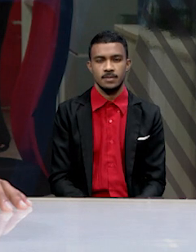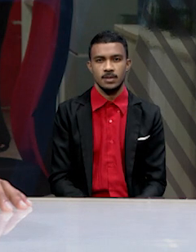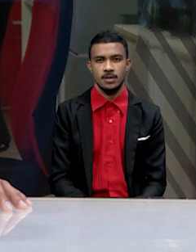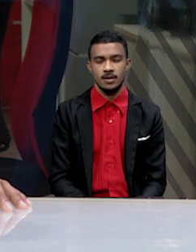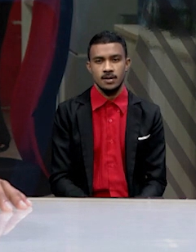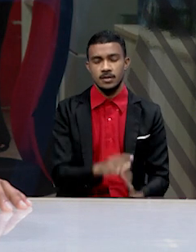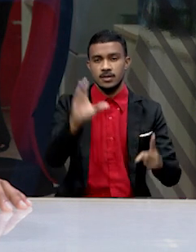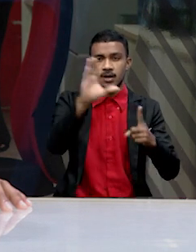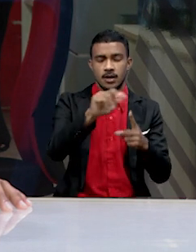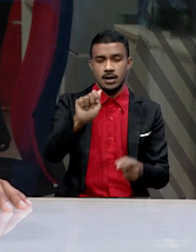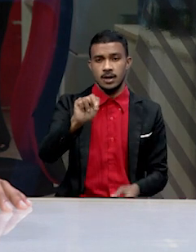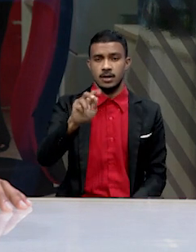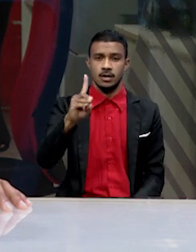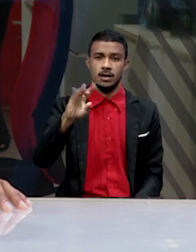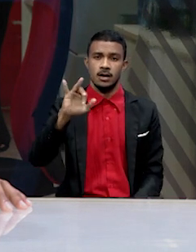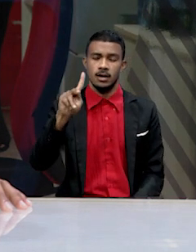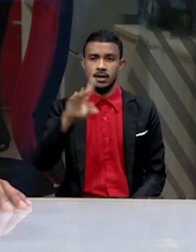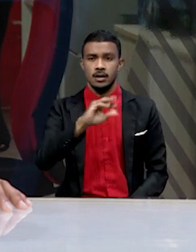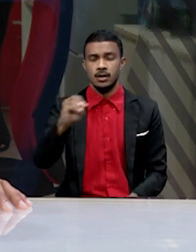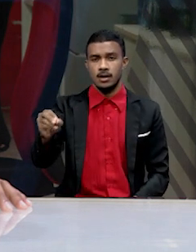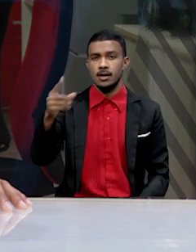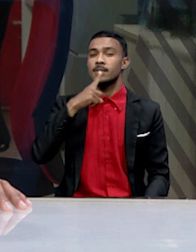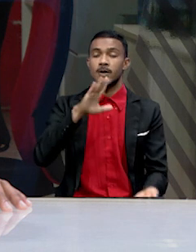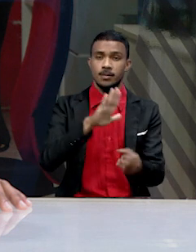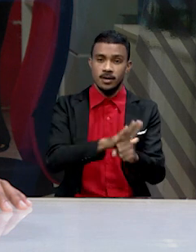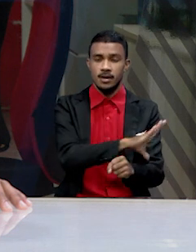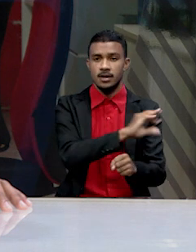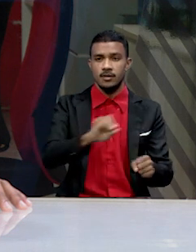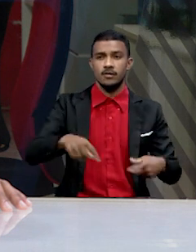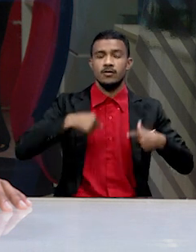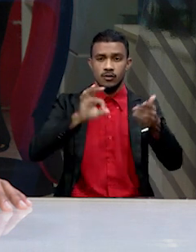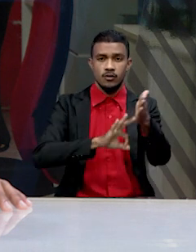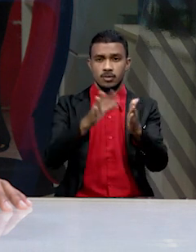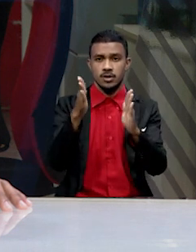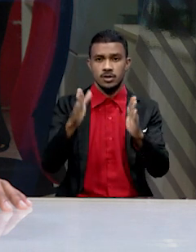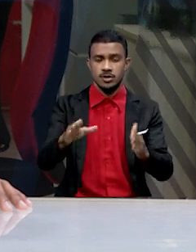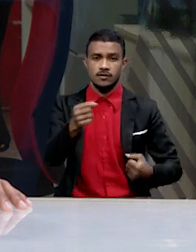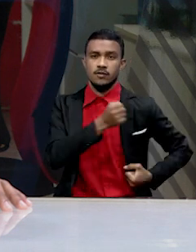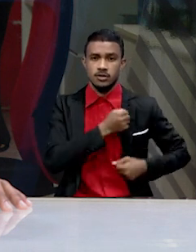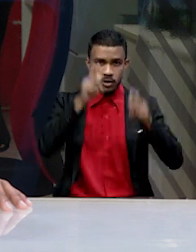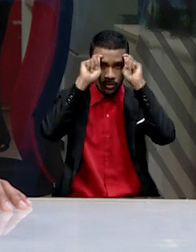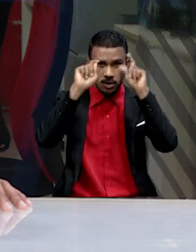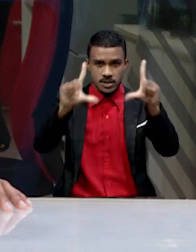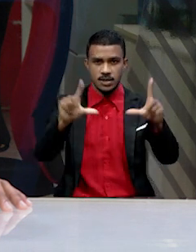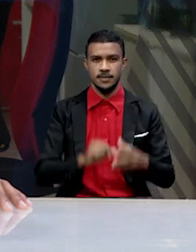General Teni indica para cá se promete se facilita a formação para membro falante da Força de Defesa Timor-Leste.